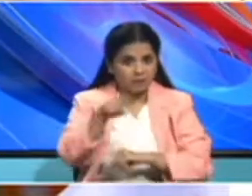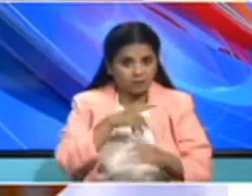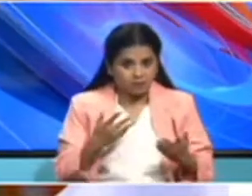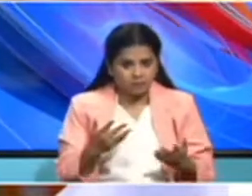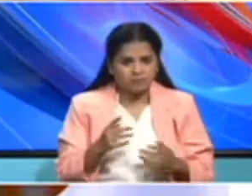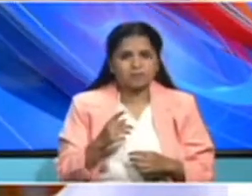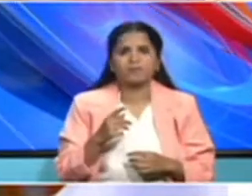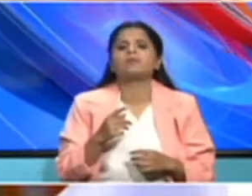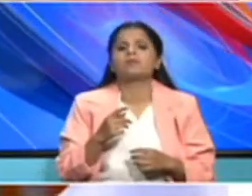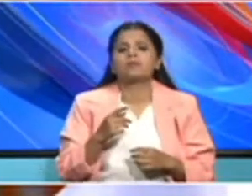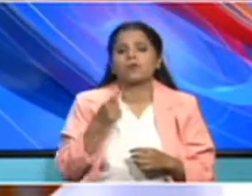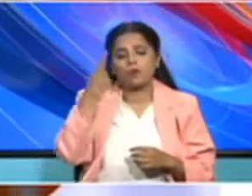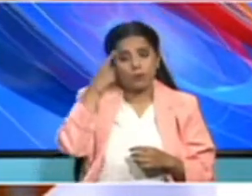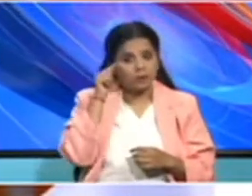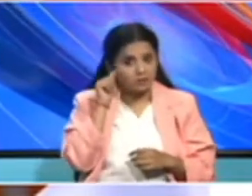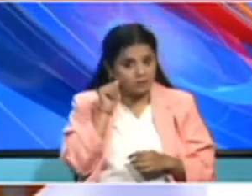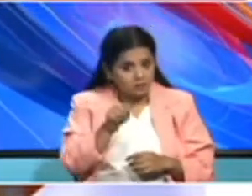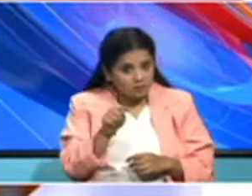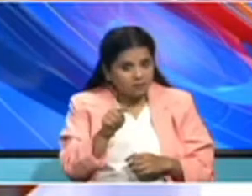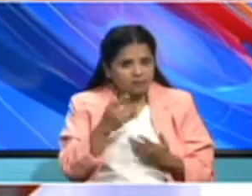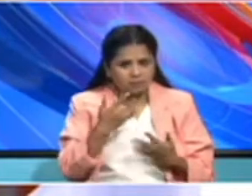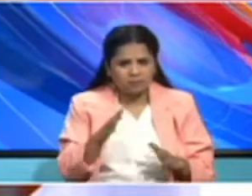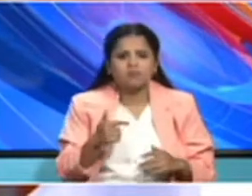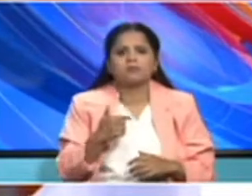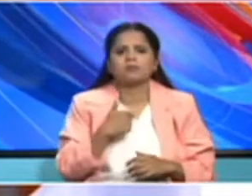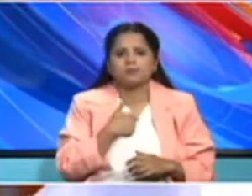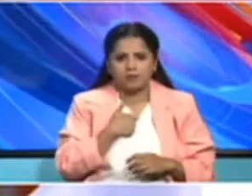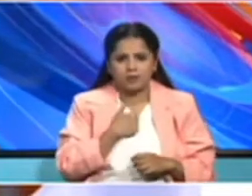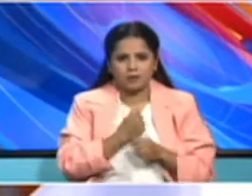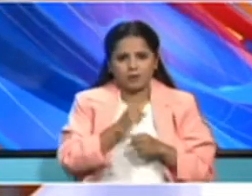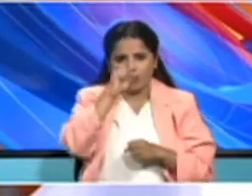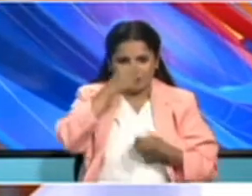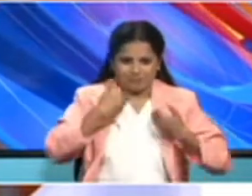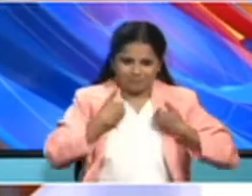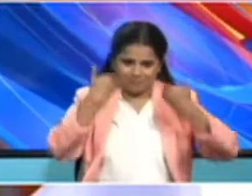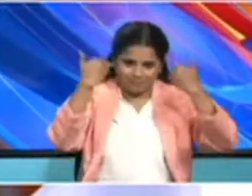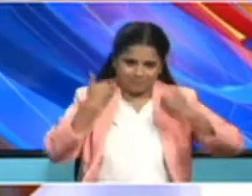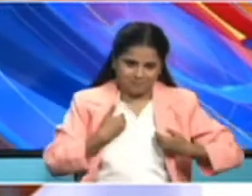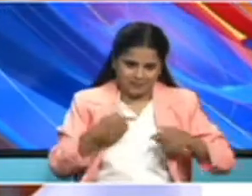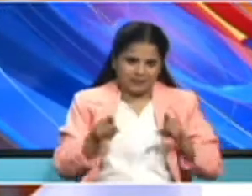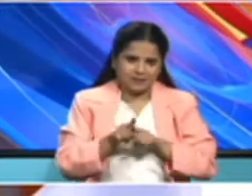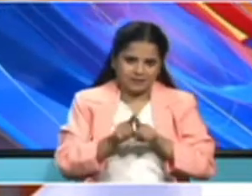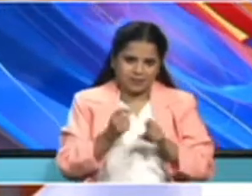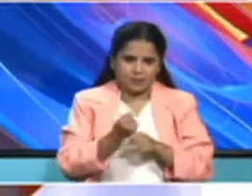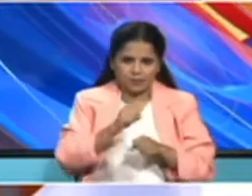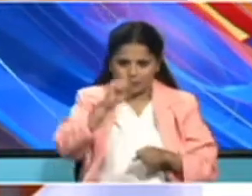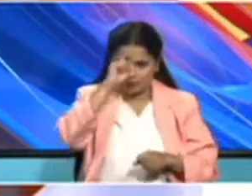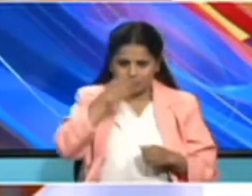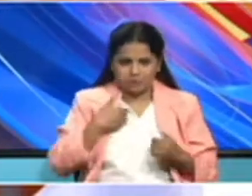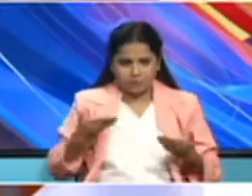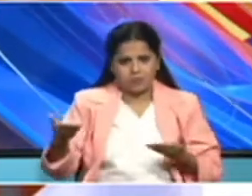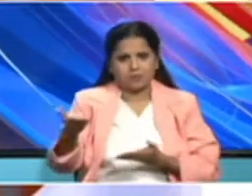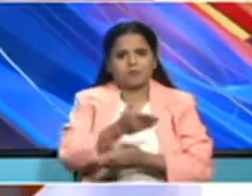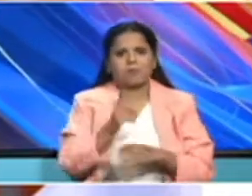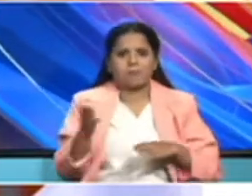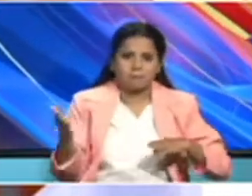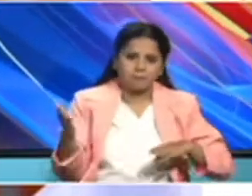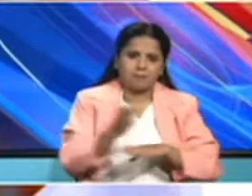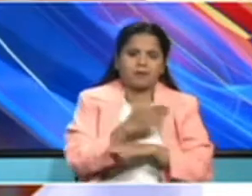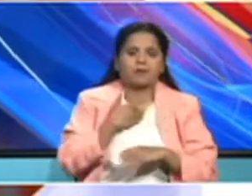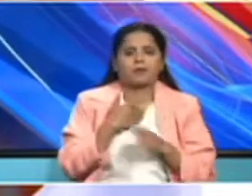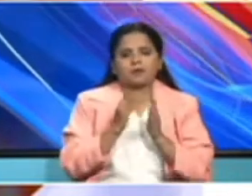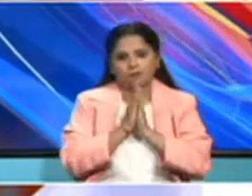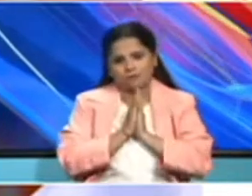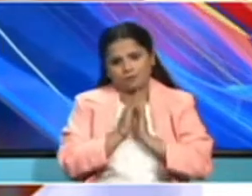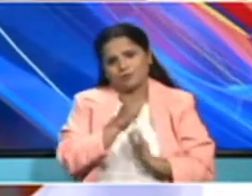तो उसके लिए मैं गुजराती के नाते आप सबसे एडवांस में क्षमा